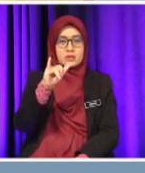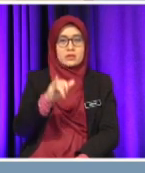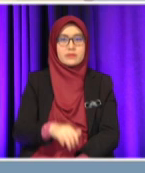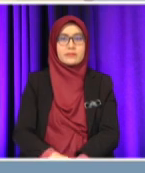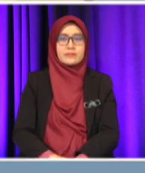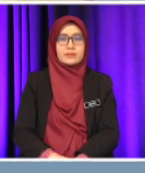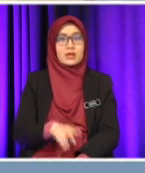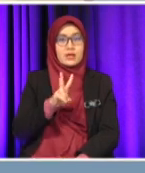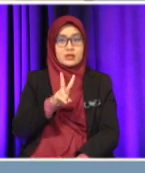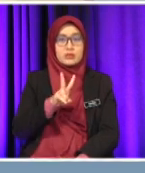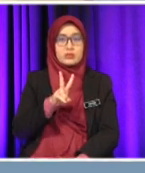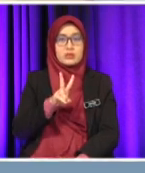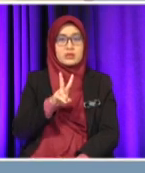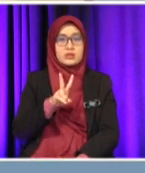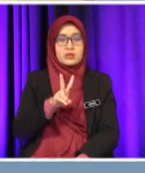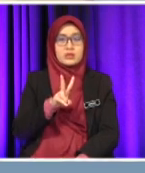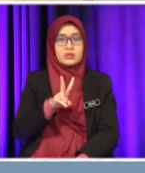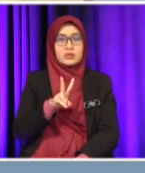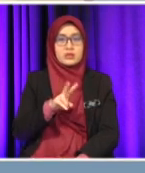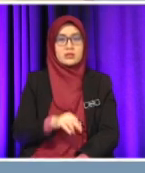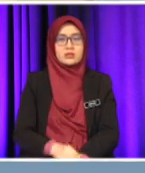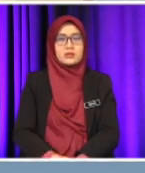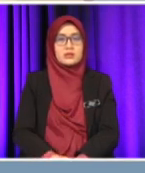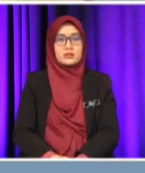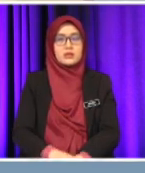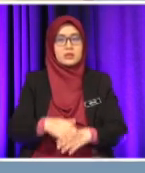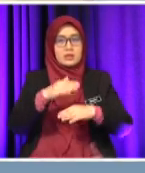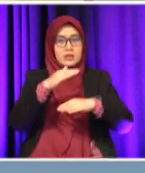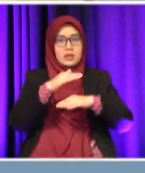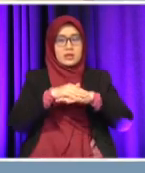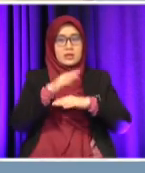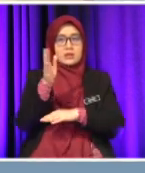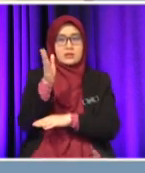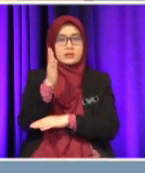akar di dasar air dan bagian atas rokok jenis